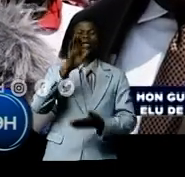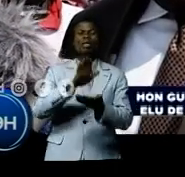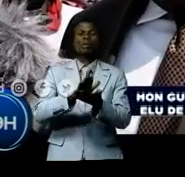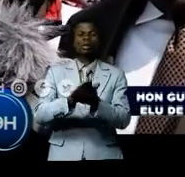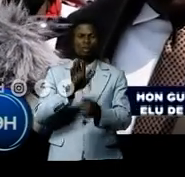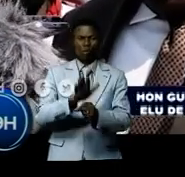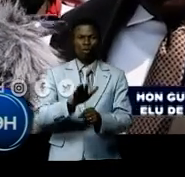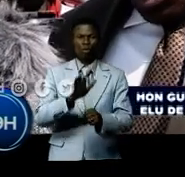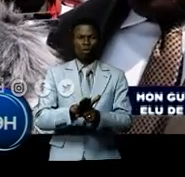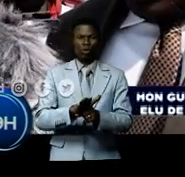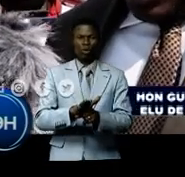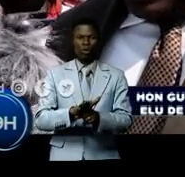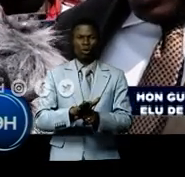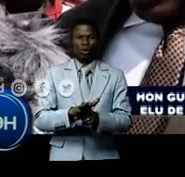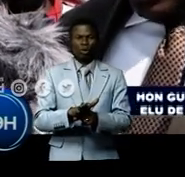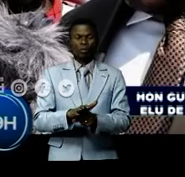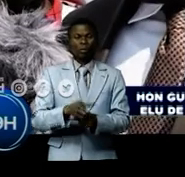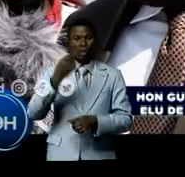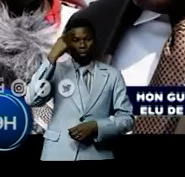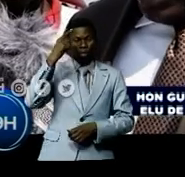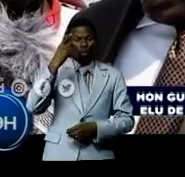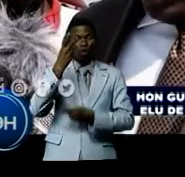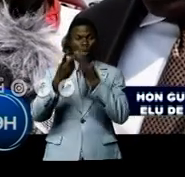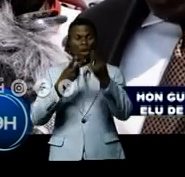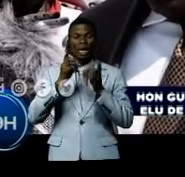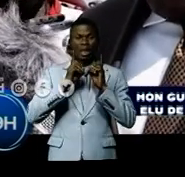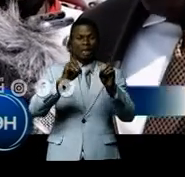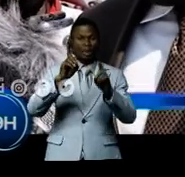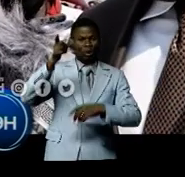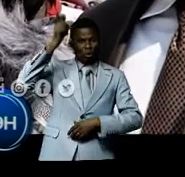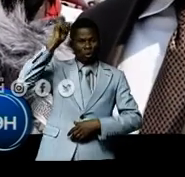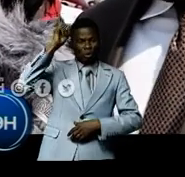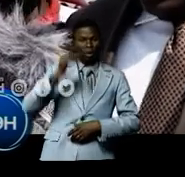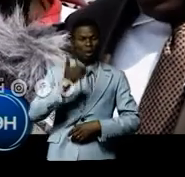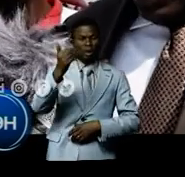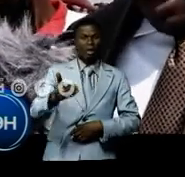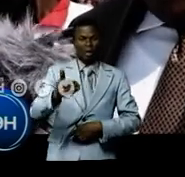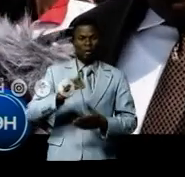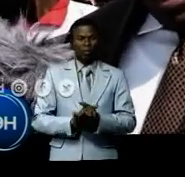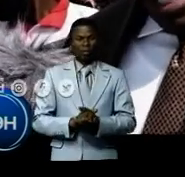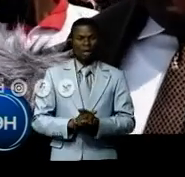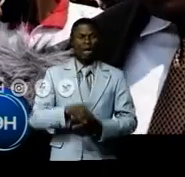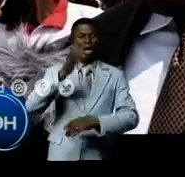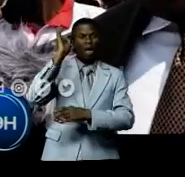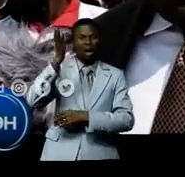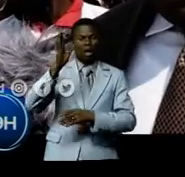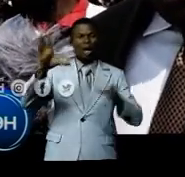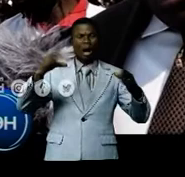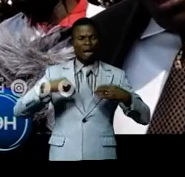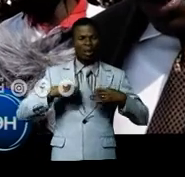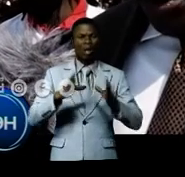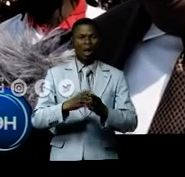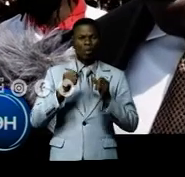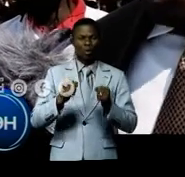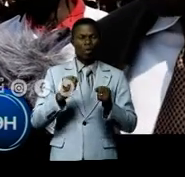hommage lors de sa dernière adresse à la nation devant le Congrès, a réaffirmé avec force que